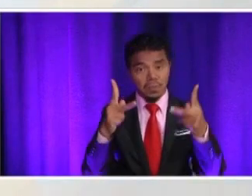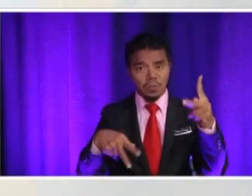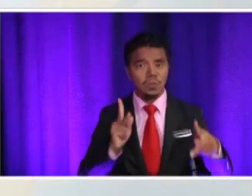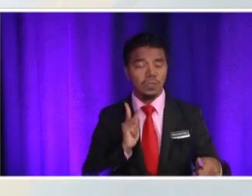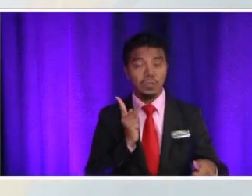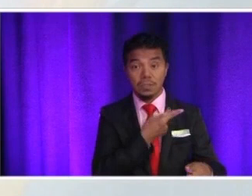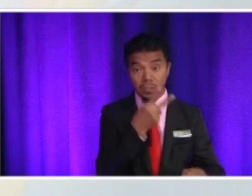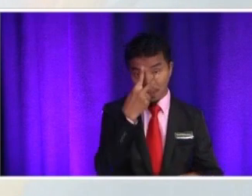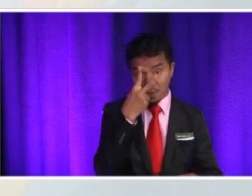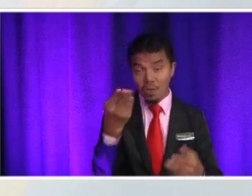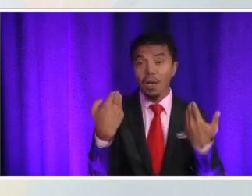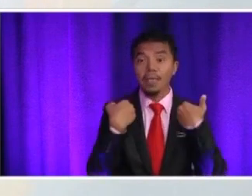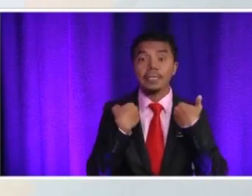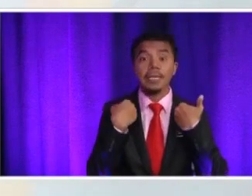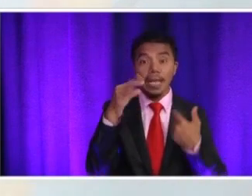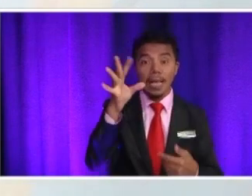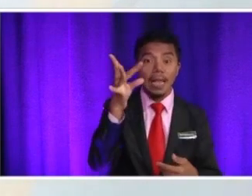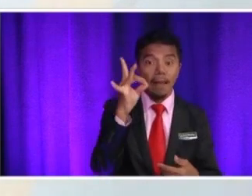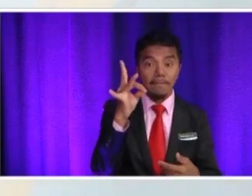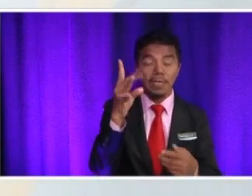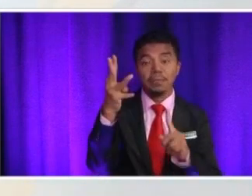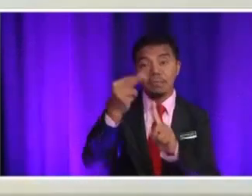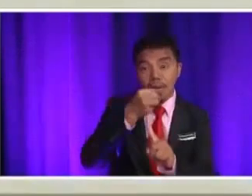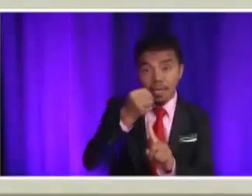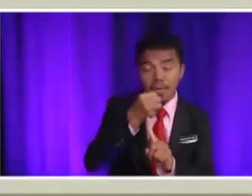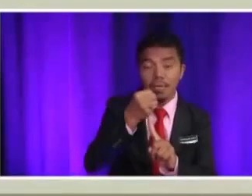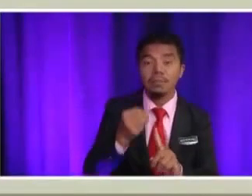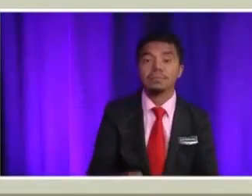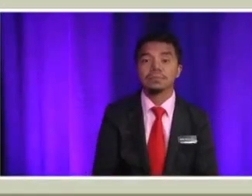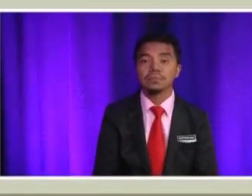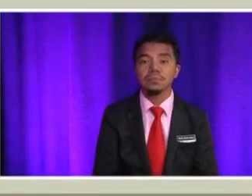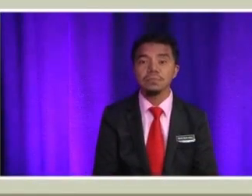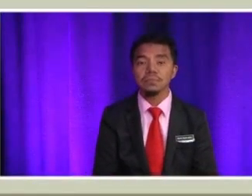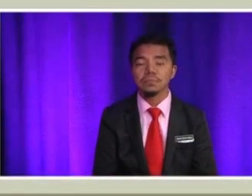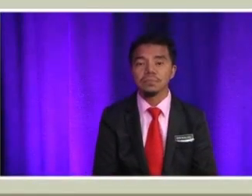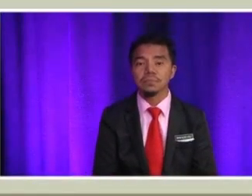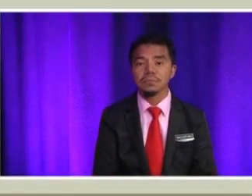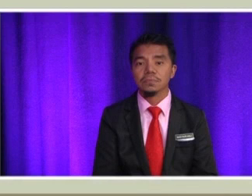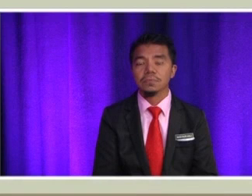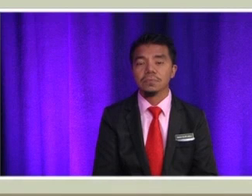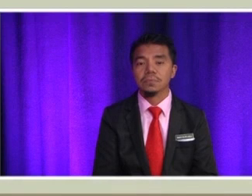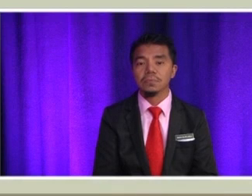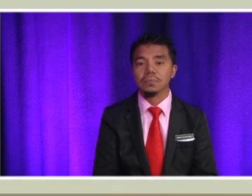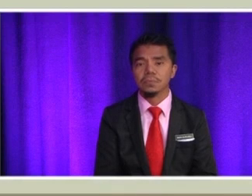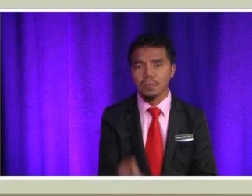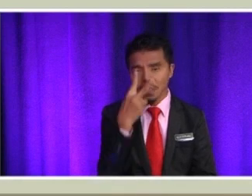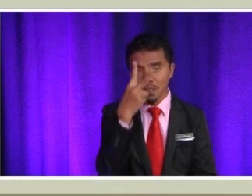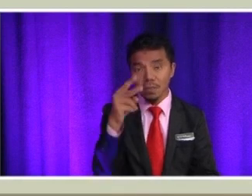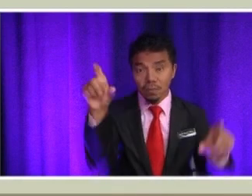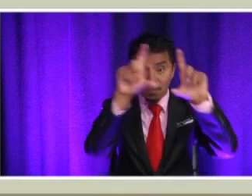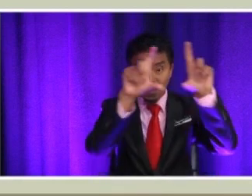markah. Daripada pernyataan yang telah diberikan, maklumat yang telah diberikan.